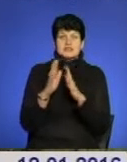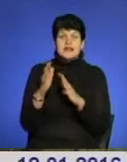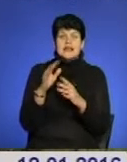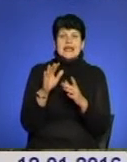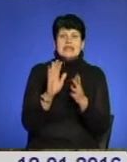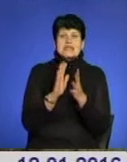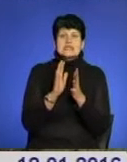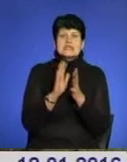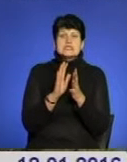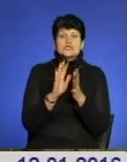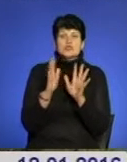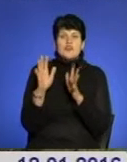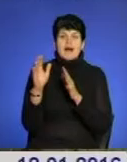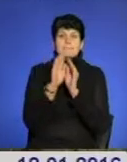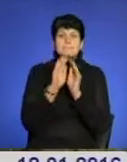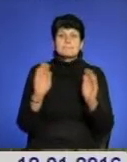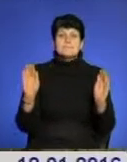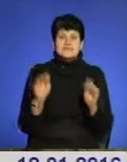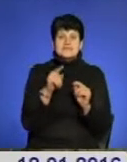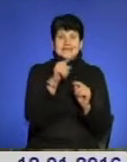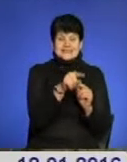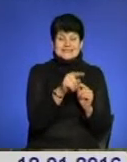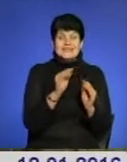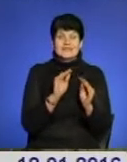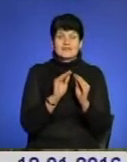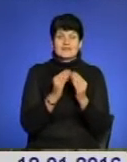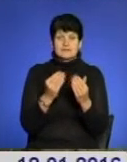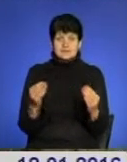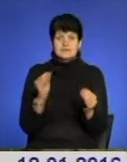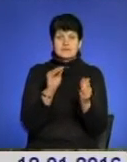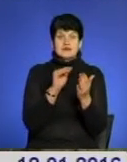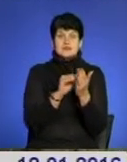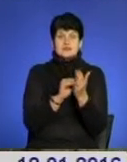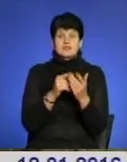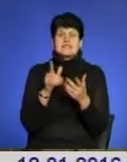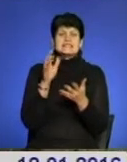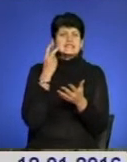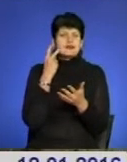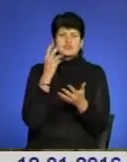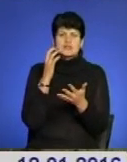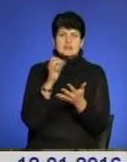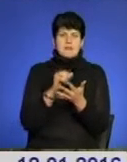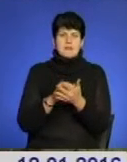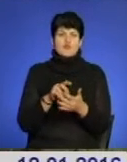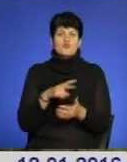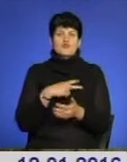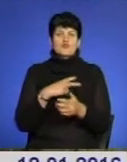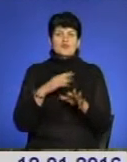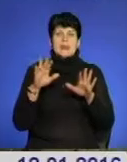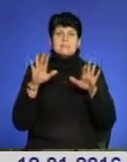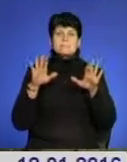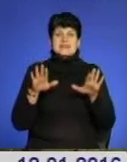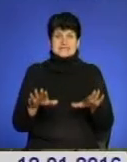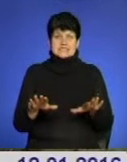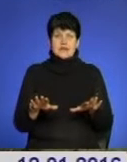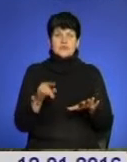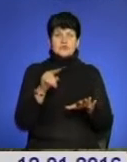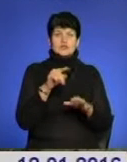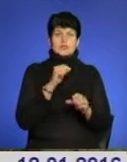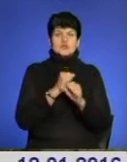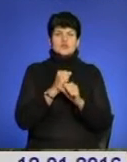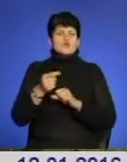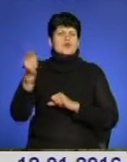пісня», які тут і на цій виставці представлені. Вони завжди займають призові місця, тому що вони